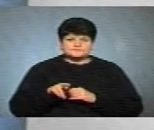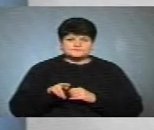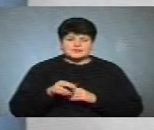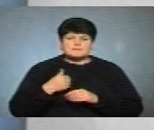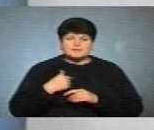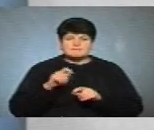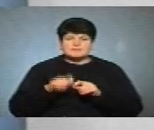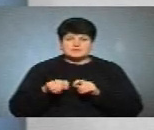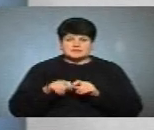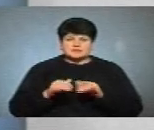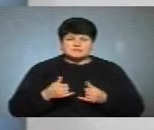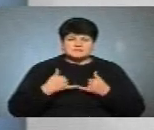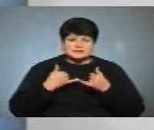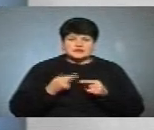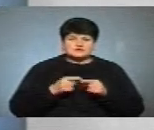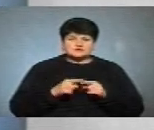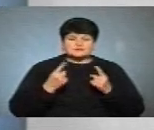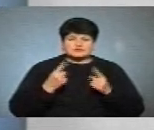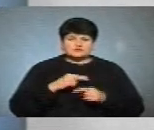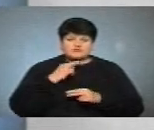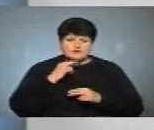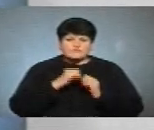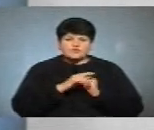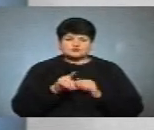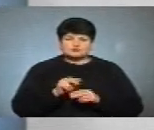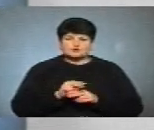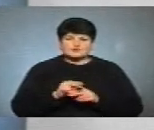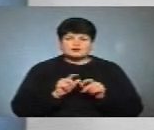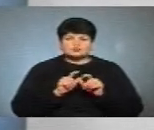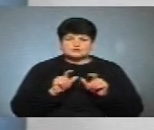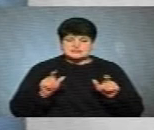Ми перевіряли і приділяли цьому велику увагу. В кожному лікувальному закладі